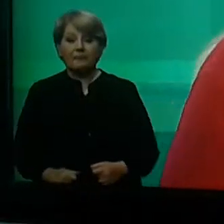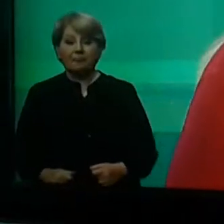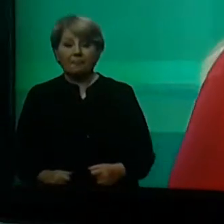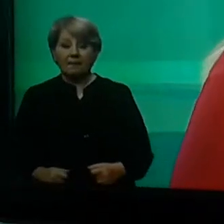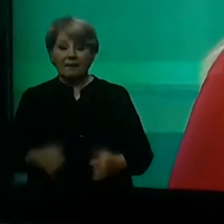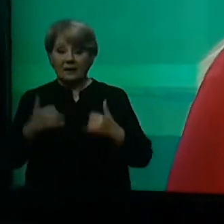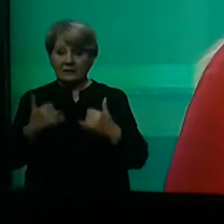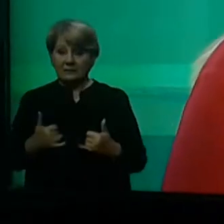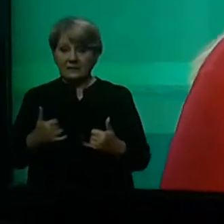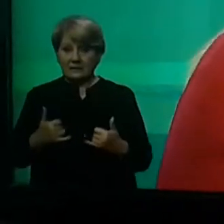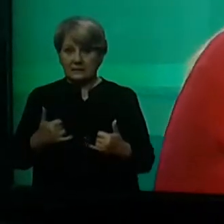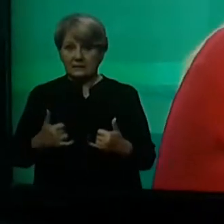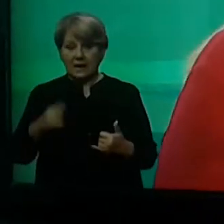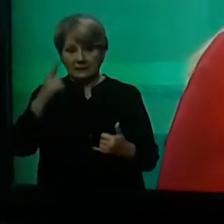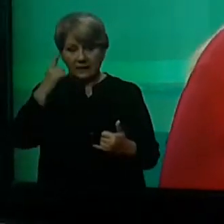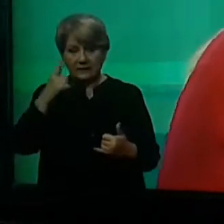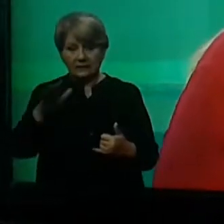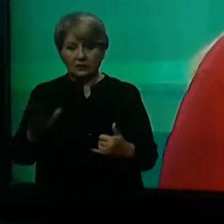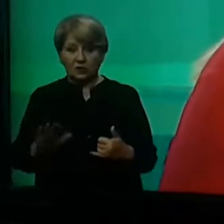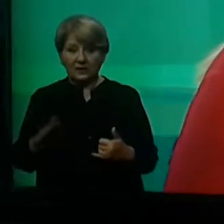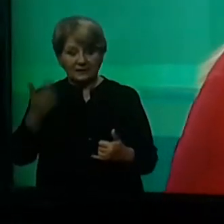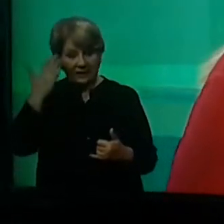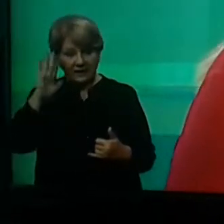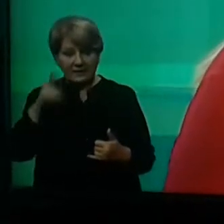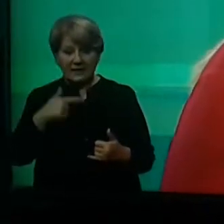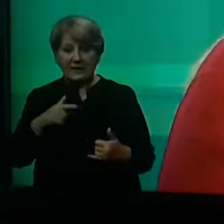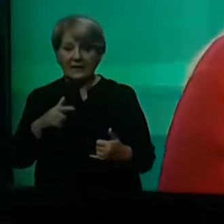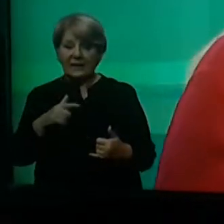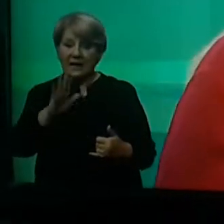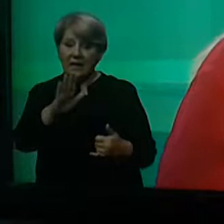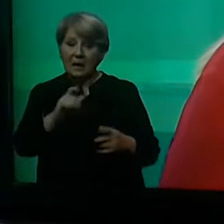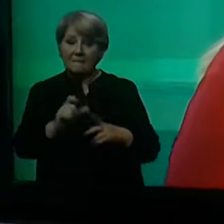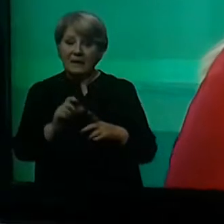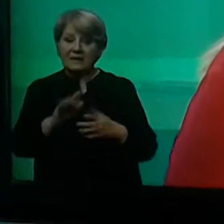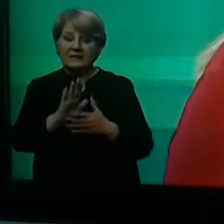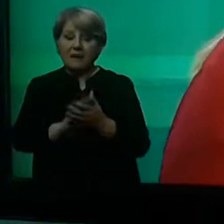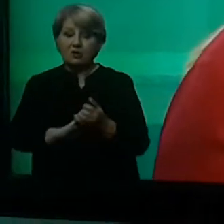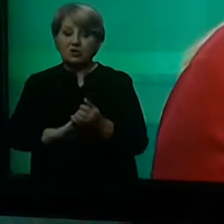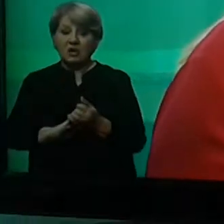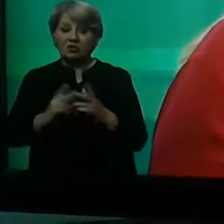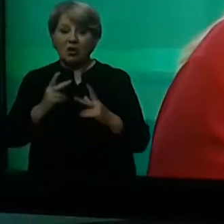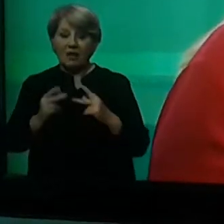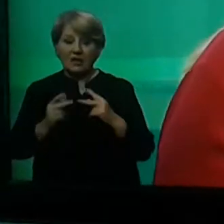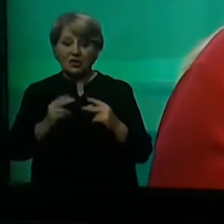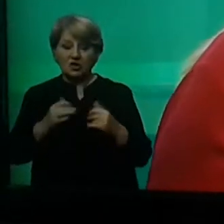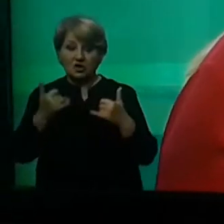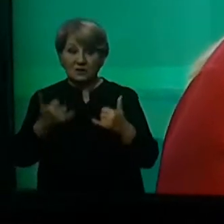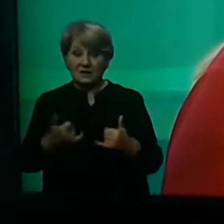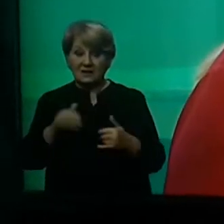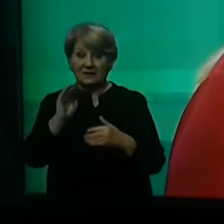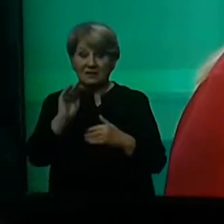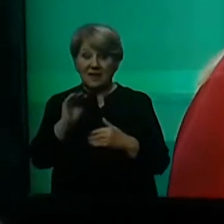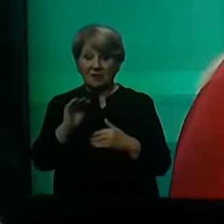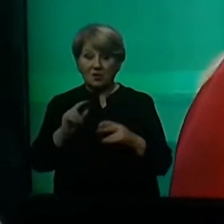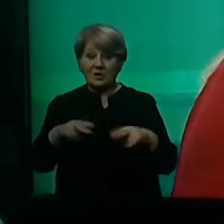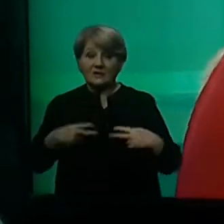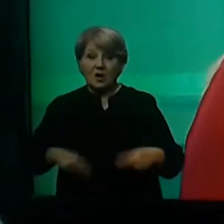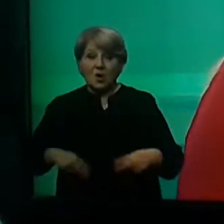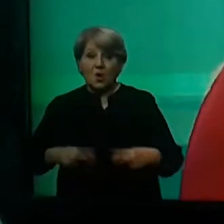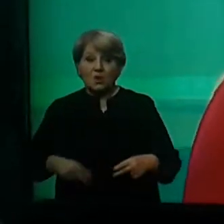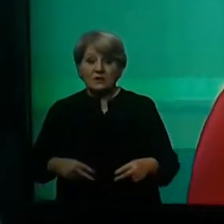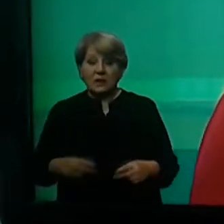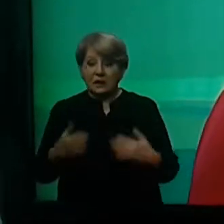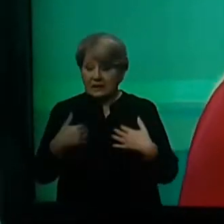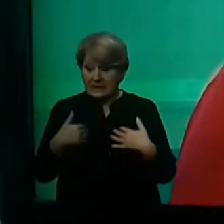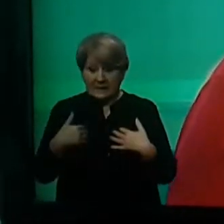Ja danas znam da je, ja to dijete ne znam, nije to moj pacijent, započeto liječenje, i što se sad javlja? Oni vam se svi u strahu,